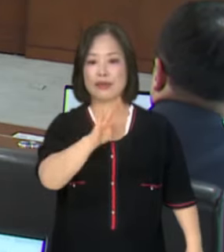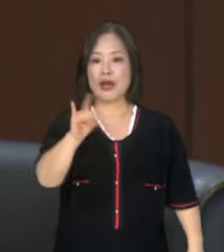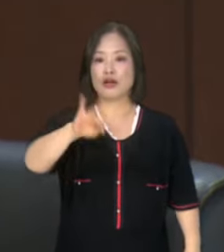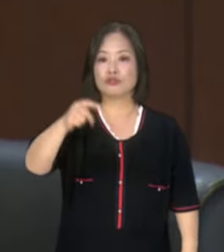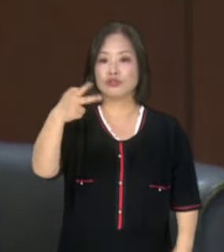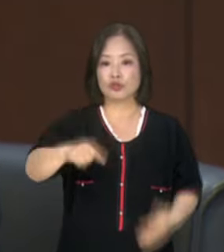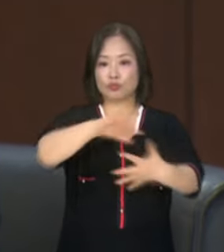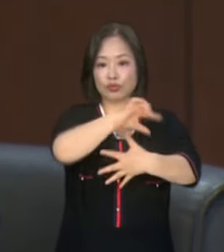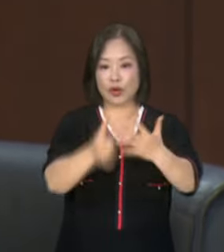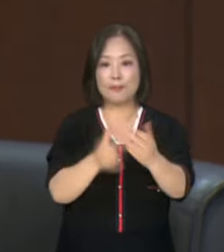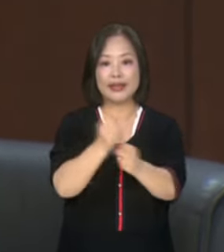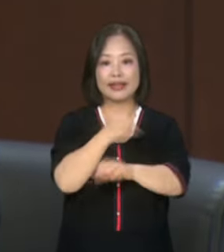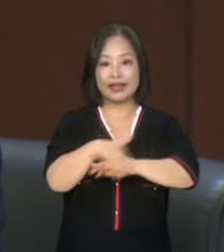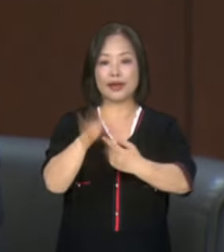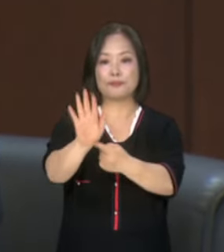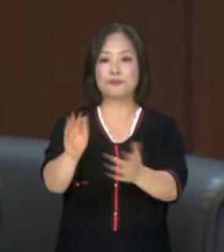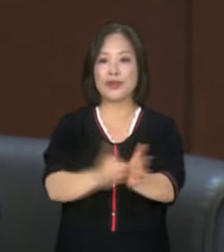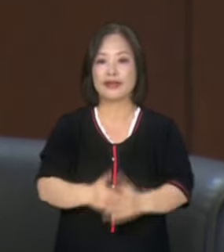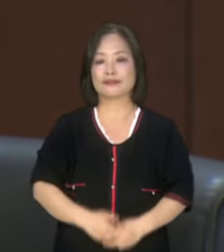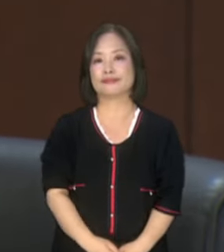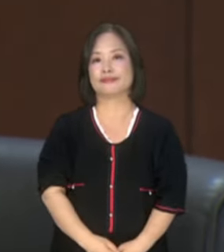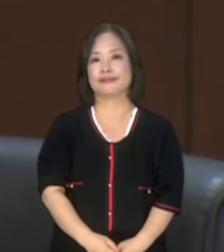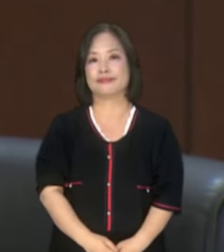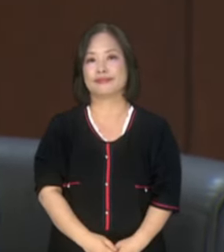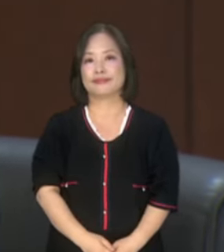기획하고 있다고 언급했습니다